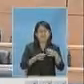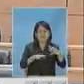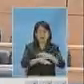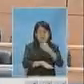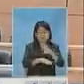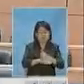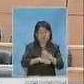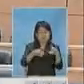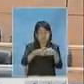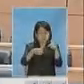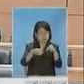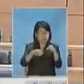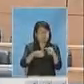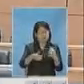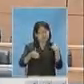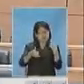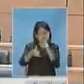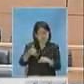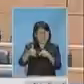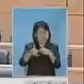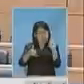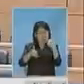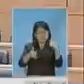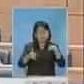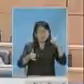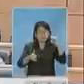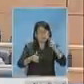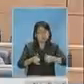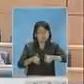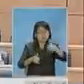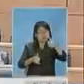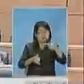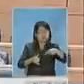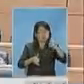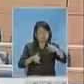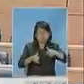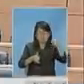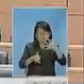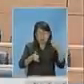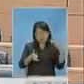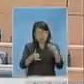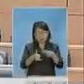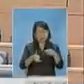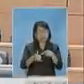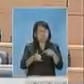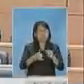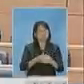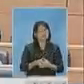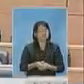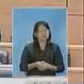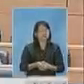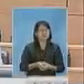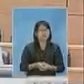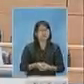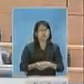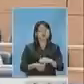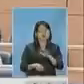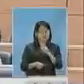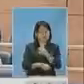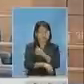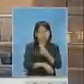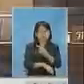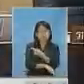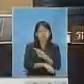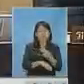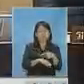หนึ่งมีนักการเมืองคนหนึ่งได้ประโยชน์จริงๆครับท่านประธานครับเดี๋ยวนะฮะคุณหมอครับ